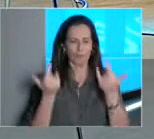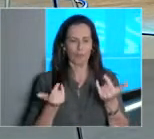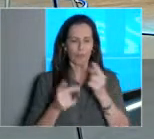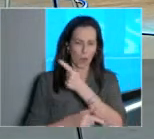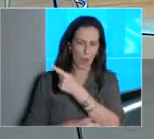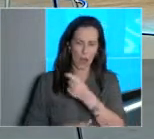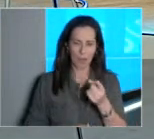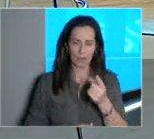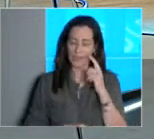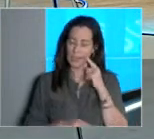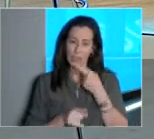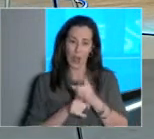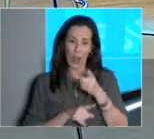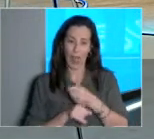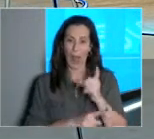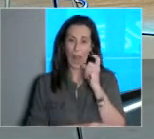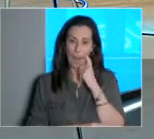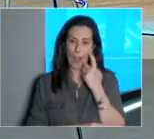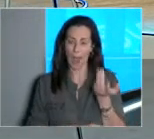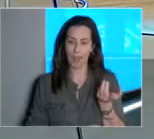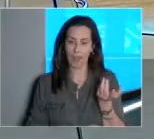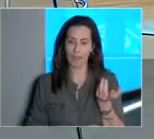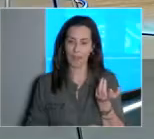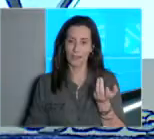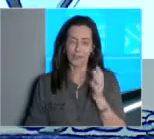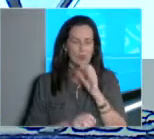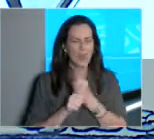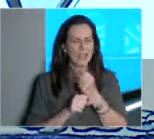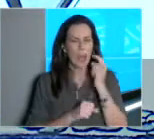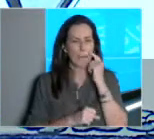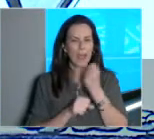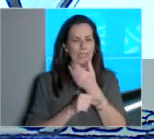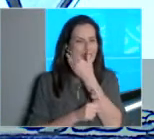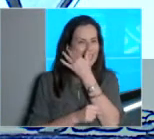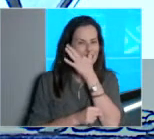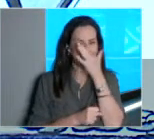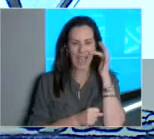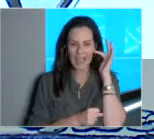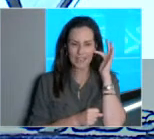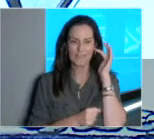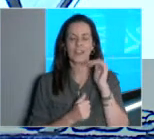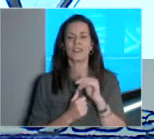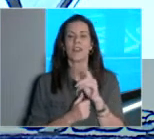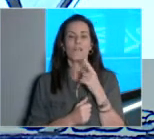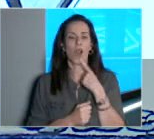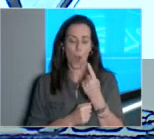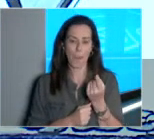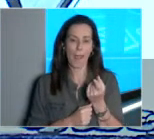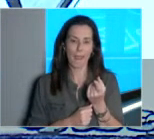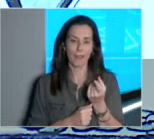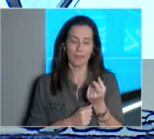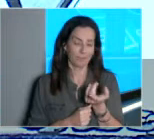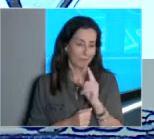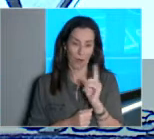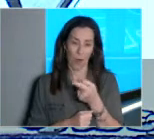אמריקה, שמגחכים על אהוד ברק, ששם איזשהו צעיף על פרצופו. ואז אומרים